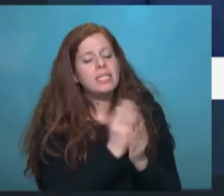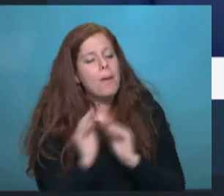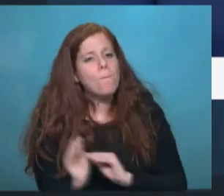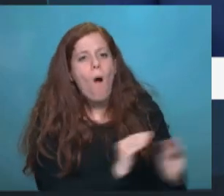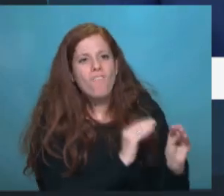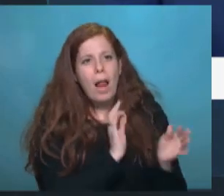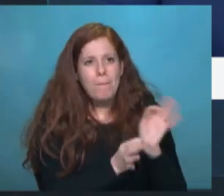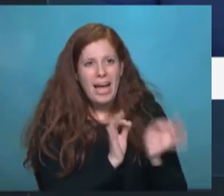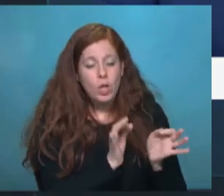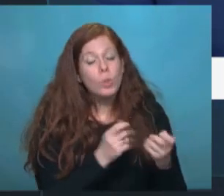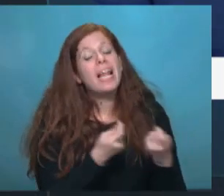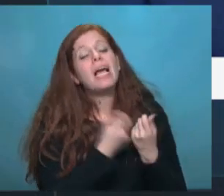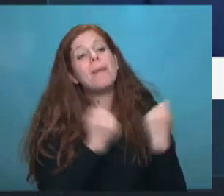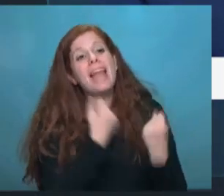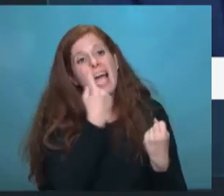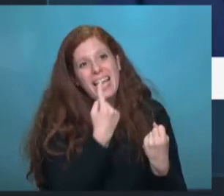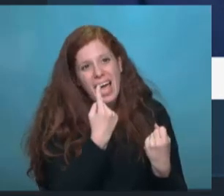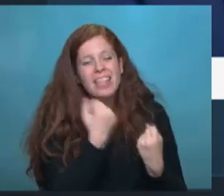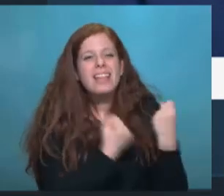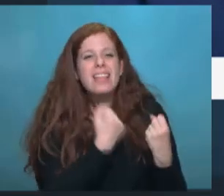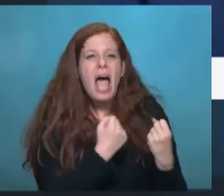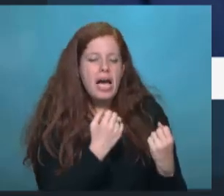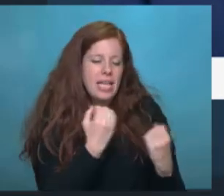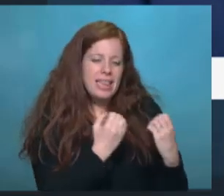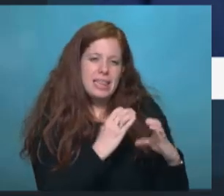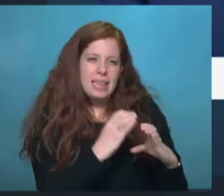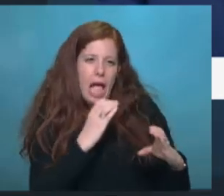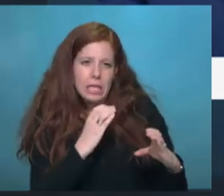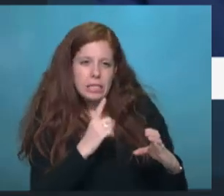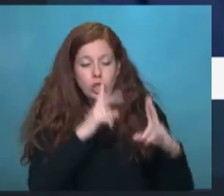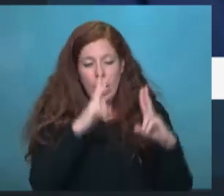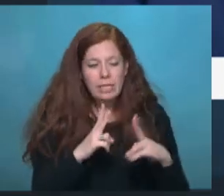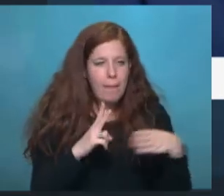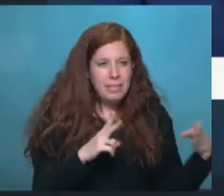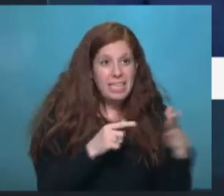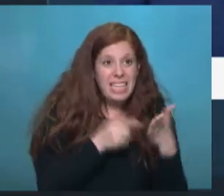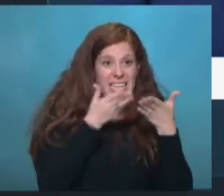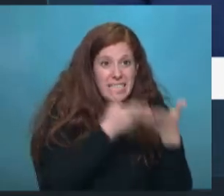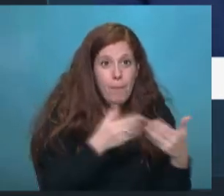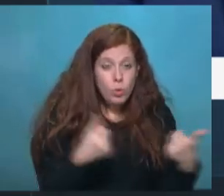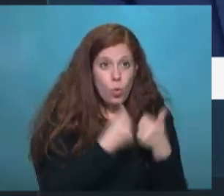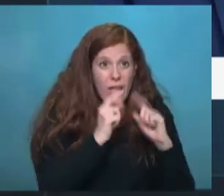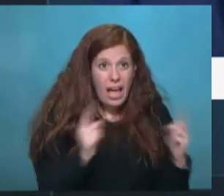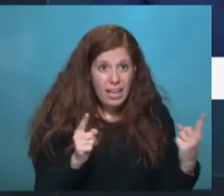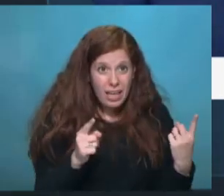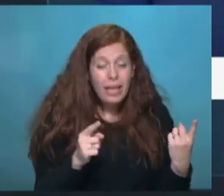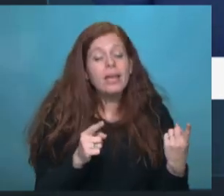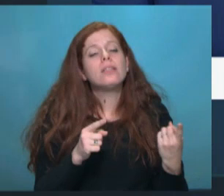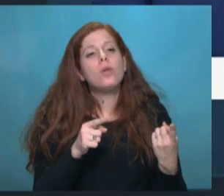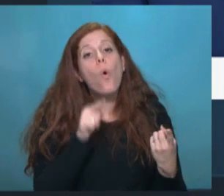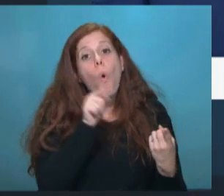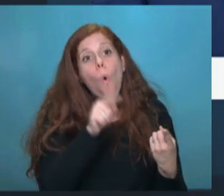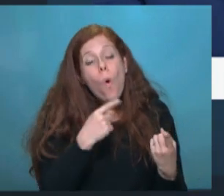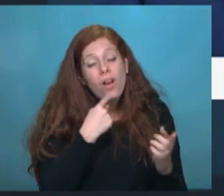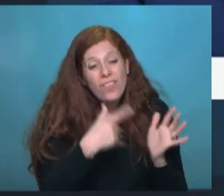לפרקליטות. לגבי נהג אחד, נהג טרנזיט שעצר בצד הדרך כדי לסייע בתאונה אחרת, כונן של איחוד הצלה, הוא לפי